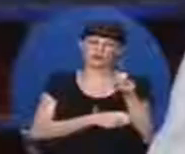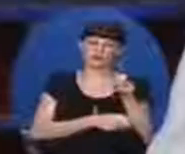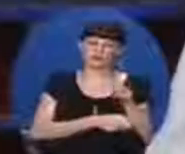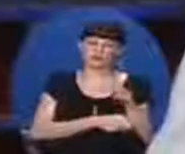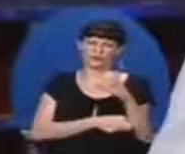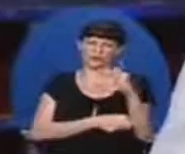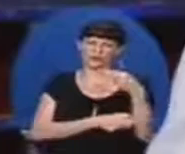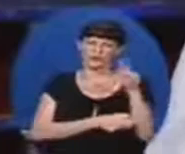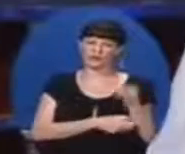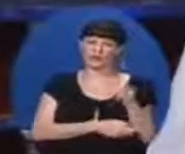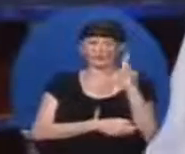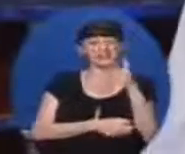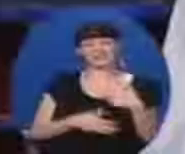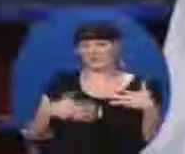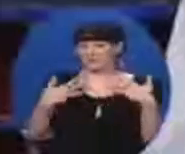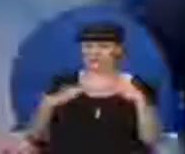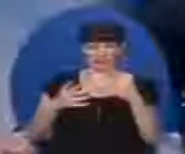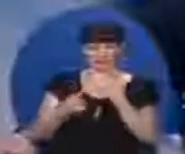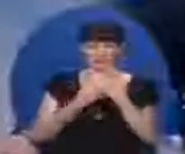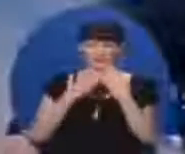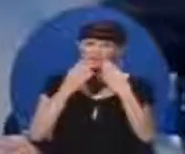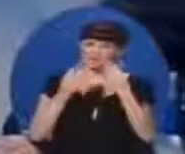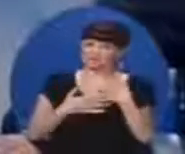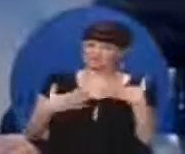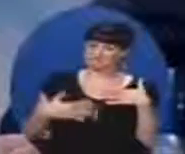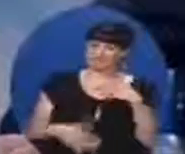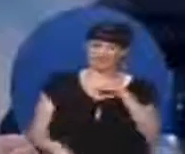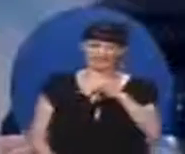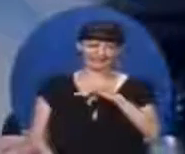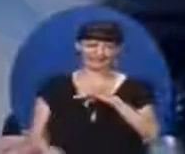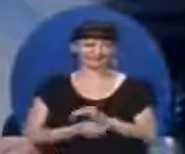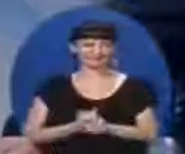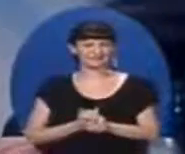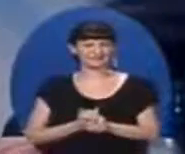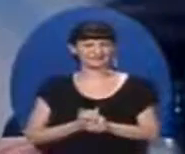גוטמן, כרגיל, מאיר עיניים. הערב, תעלה.